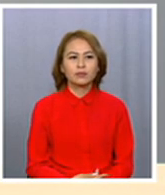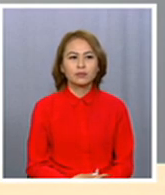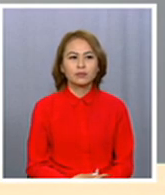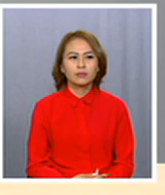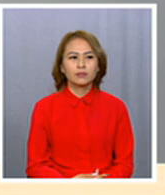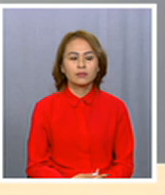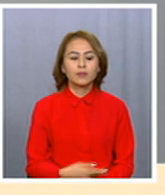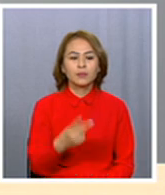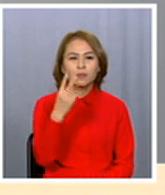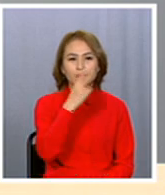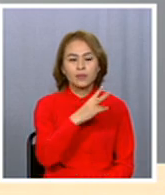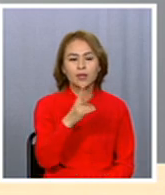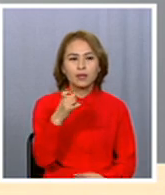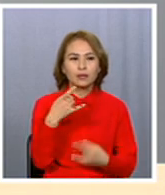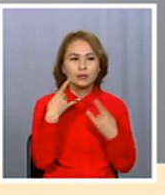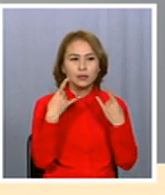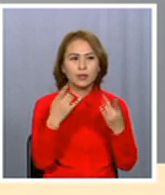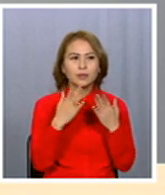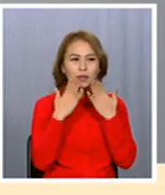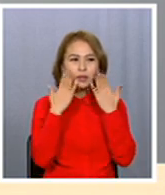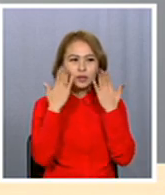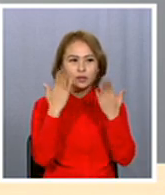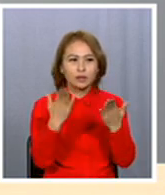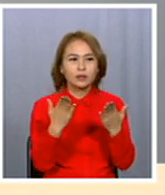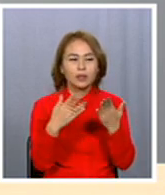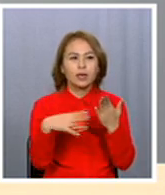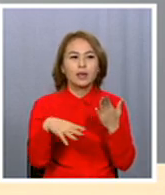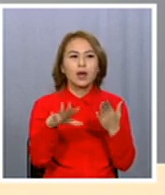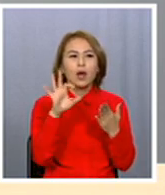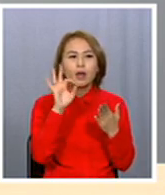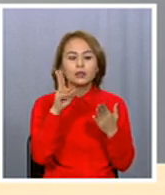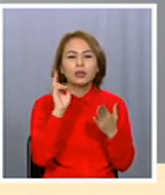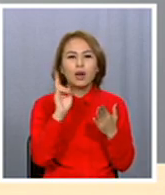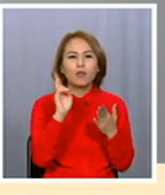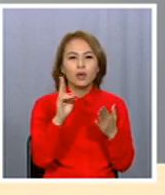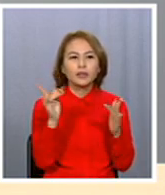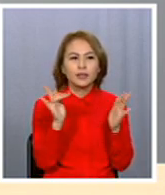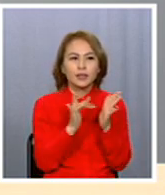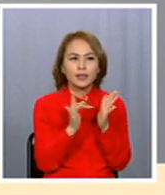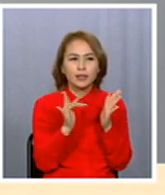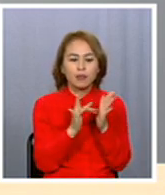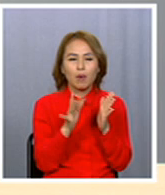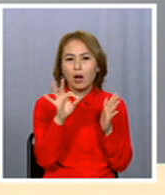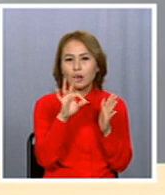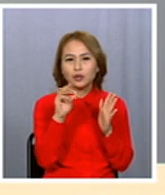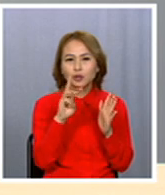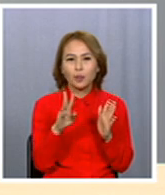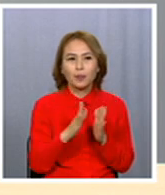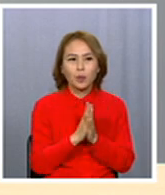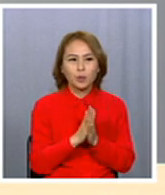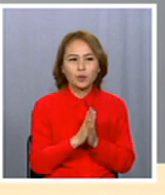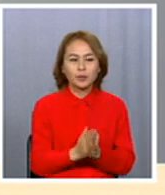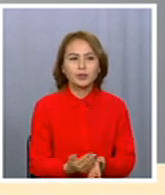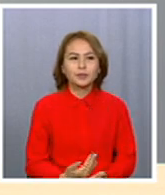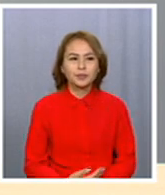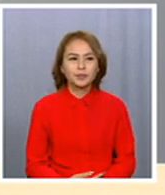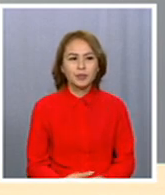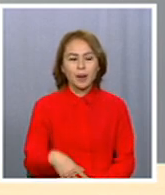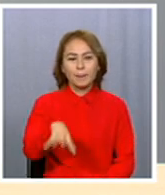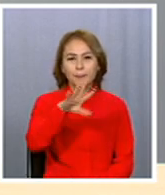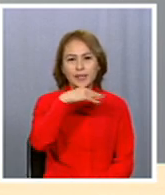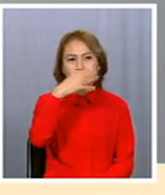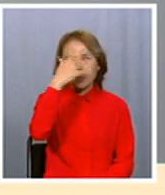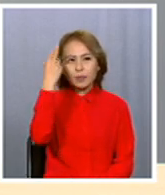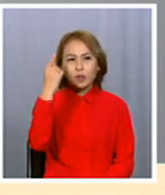Посмотрите внимательно на экран. Прочитайте. От кого телеграмма? О чем просьба? Мы